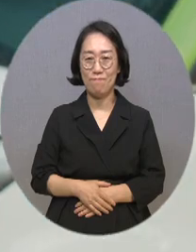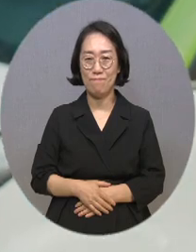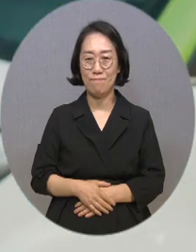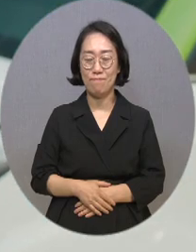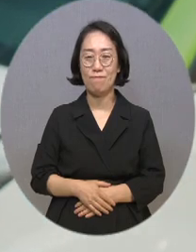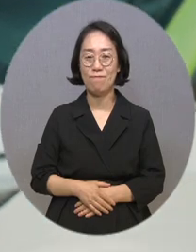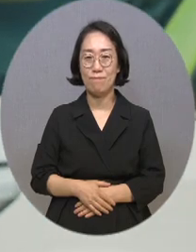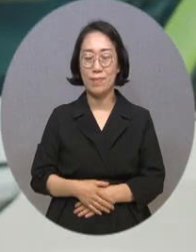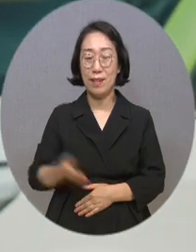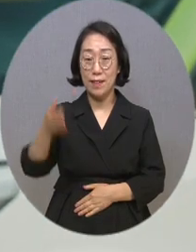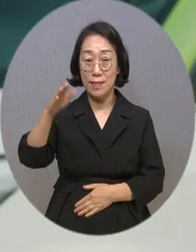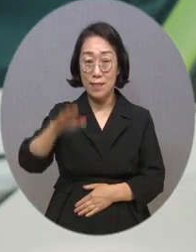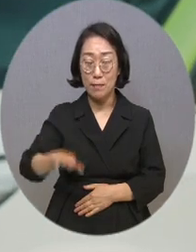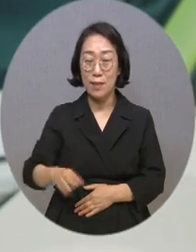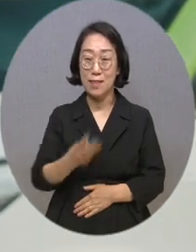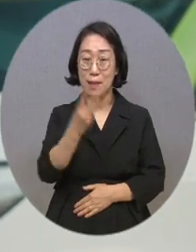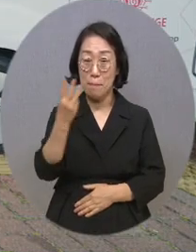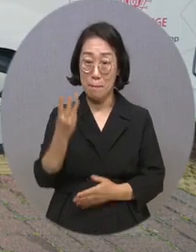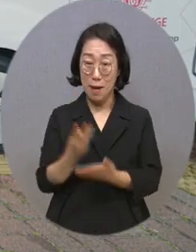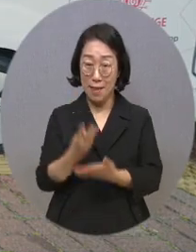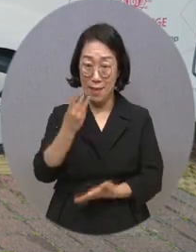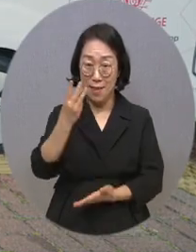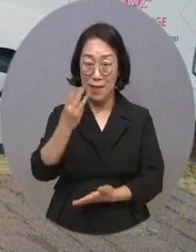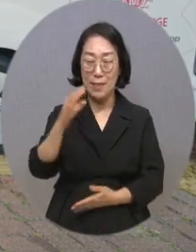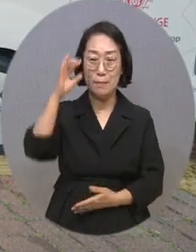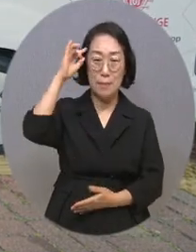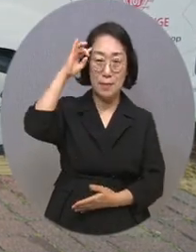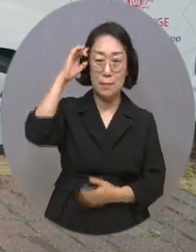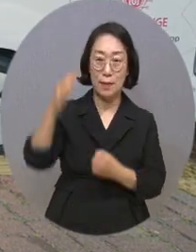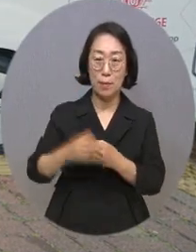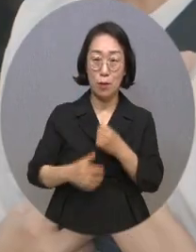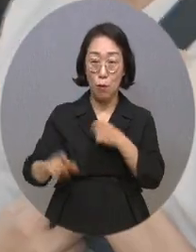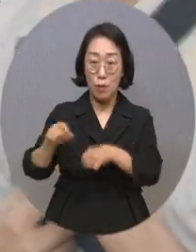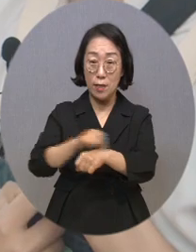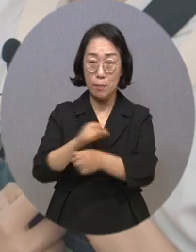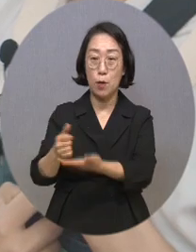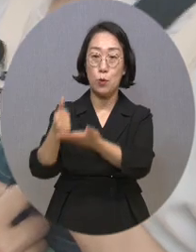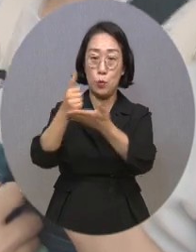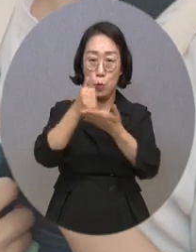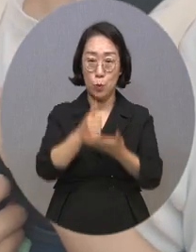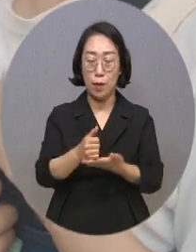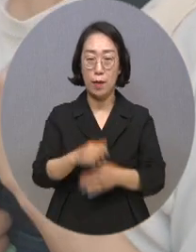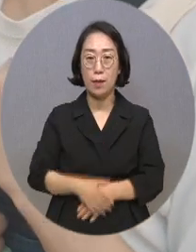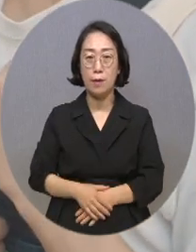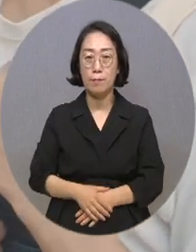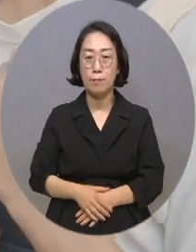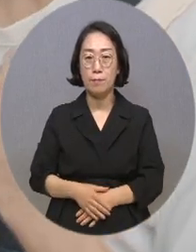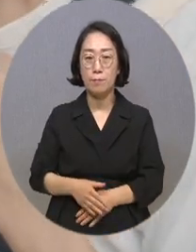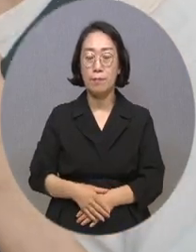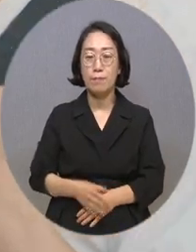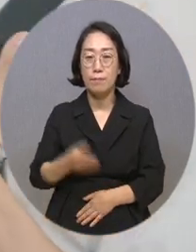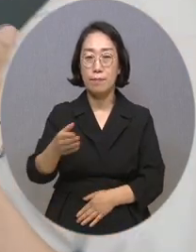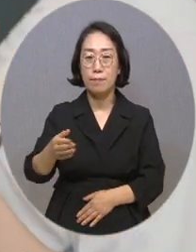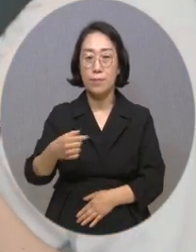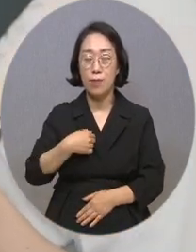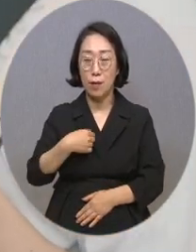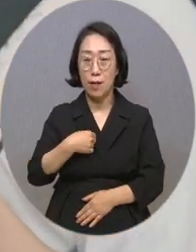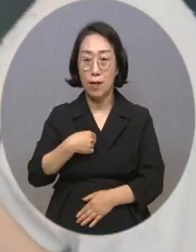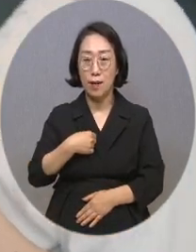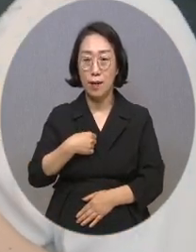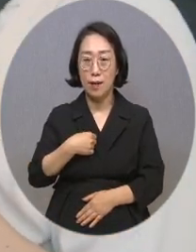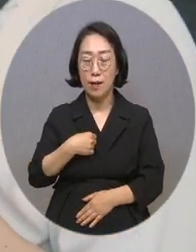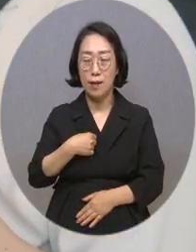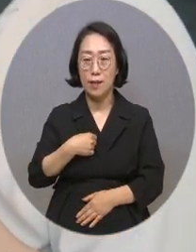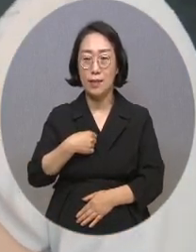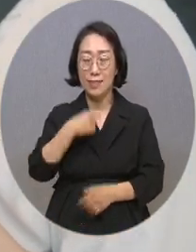자, 하지만 저희 셋만 있으면 심심하다고 아까 말씀드렸죠? 오늘 함께 하실 분은 누굴까요? 네, 오늘 소개해드릴 셀럽분은요. 저랑 굉장히